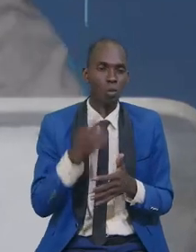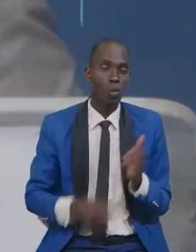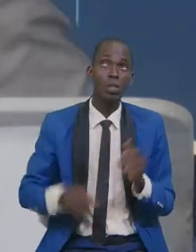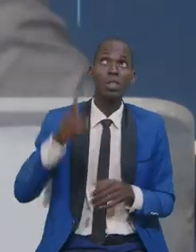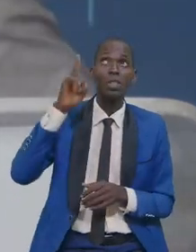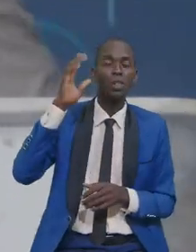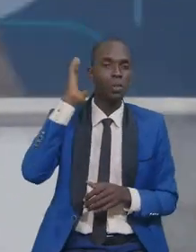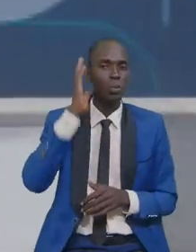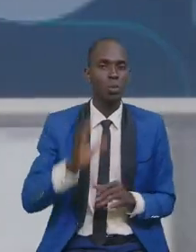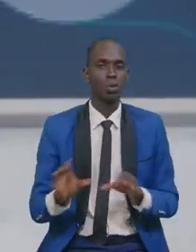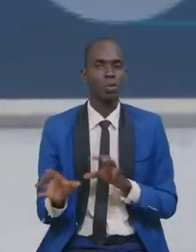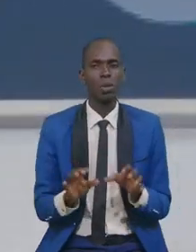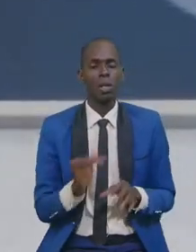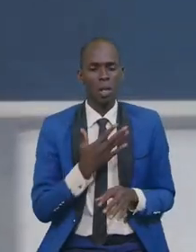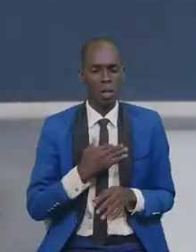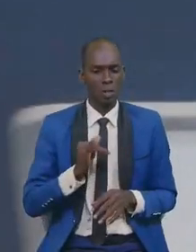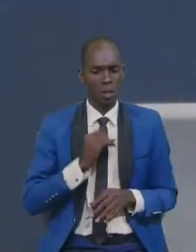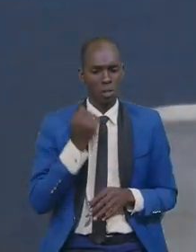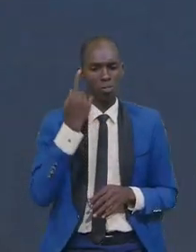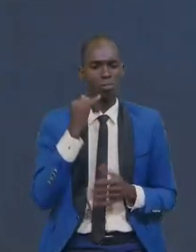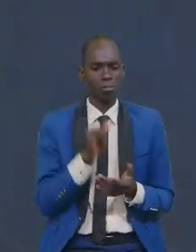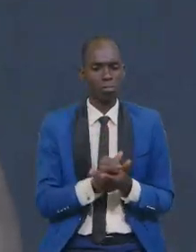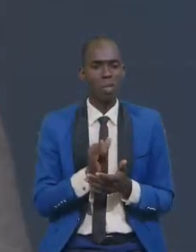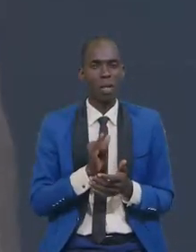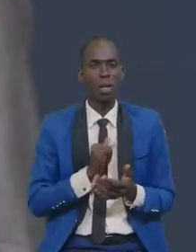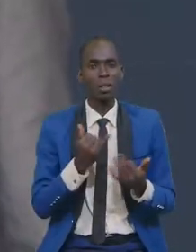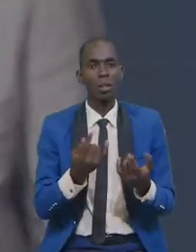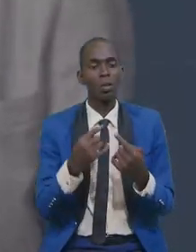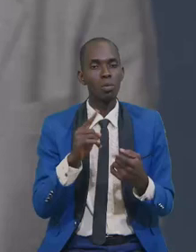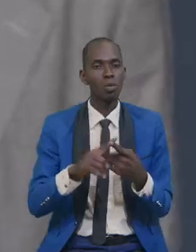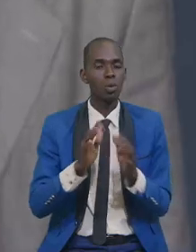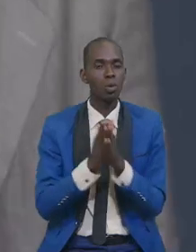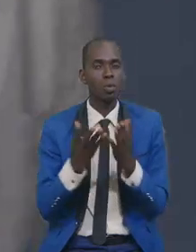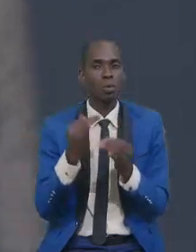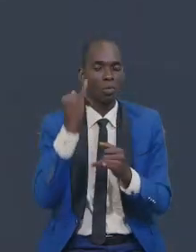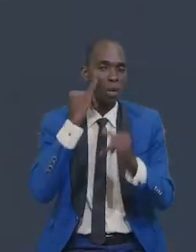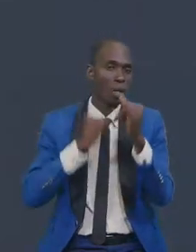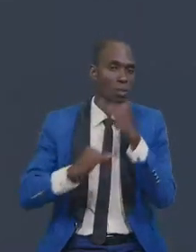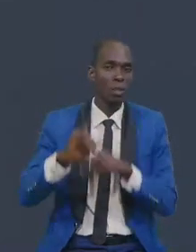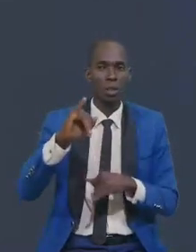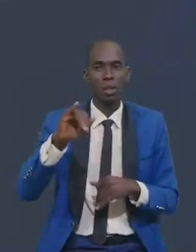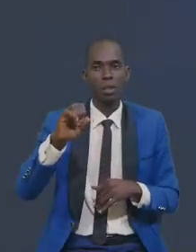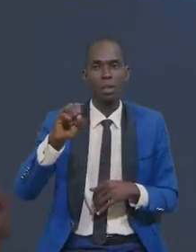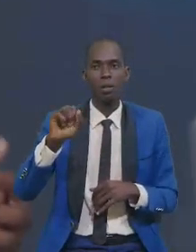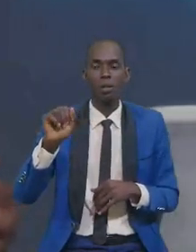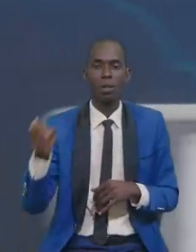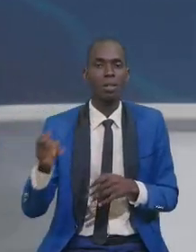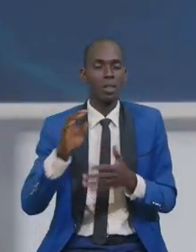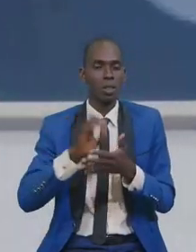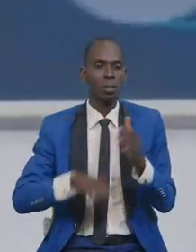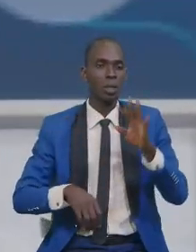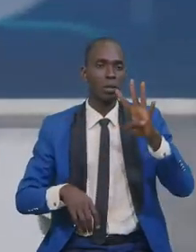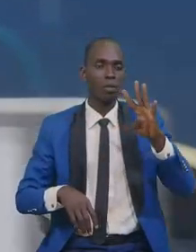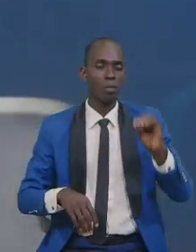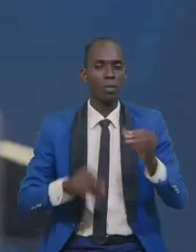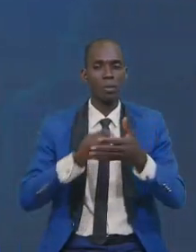c'est ce qu'il fera. Comment tu peux la voir? En Ésaïe chapitre 40,